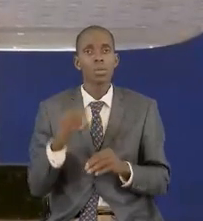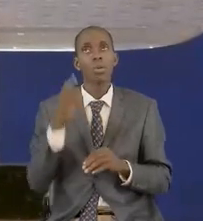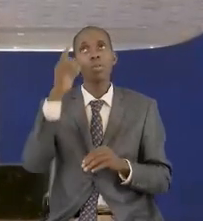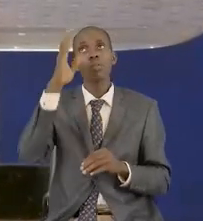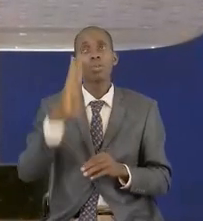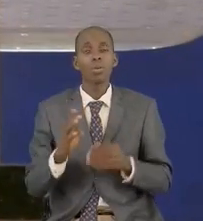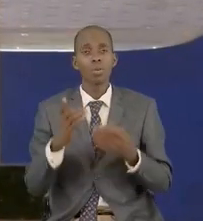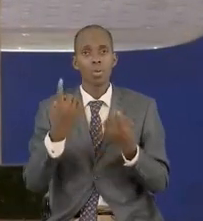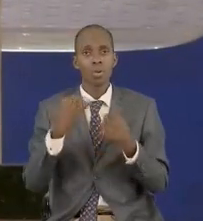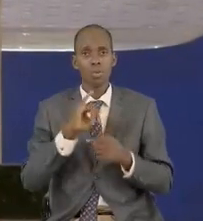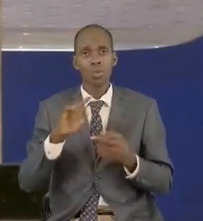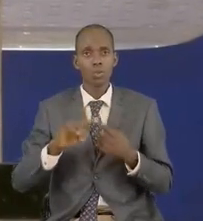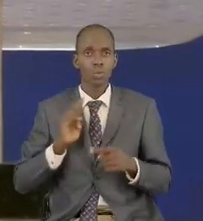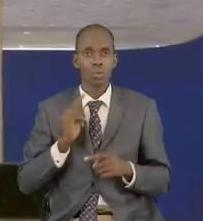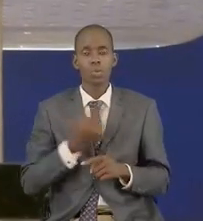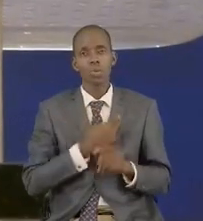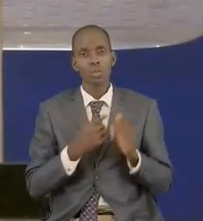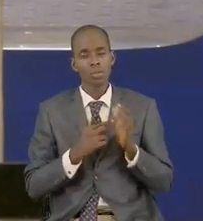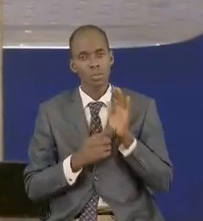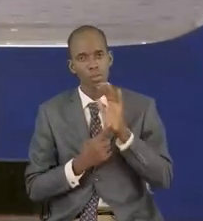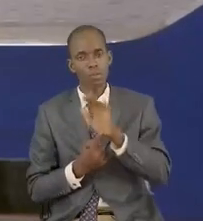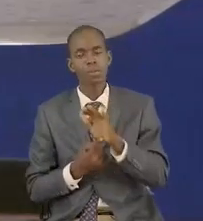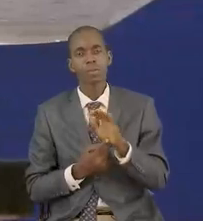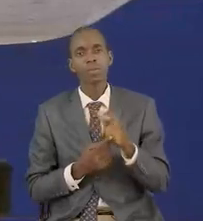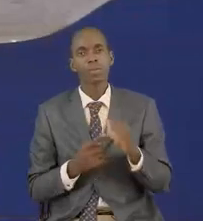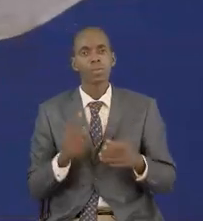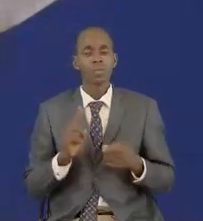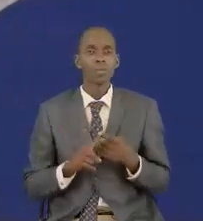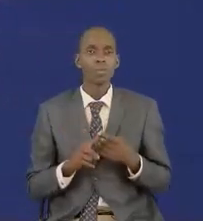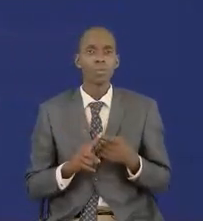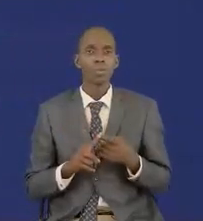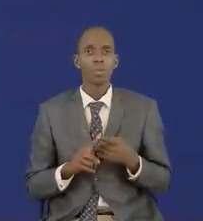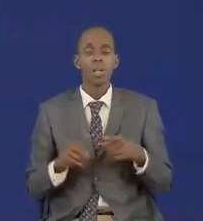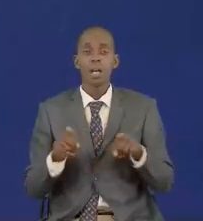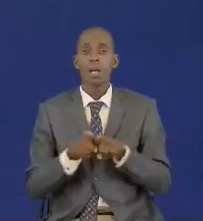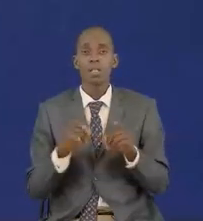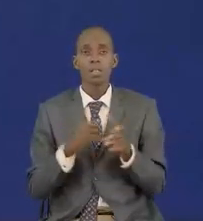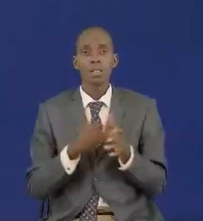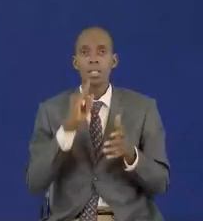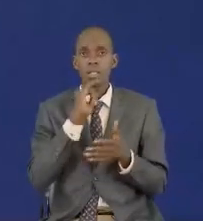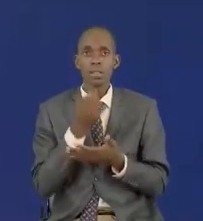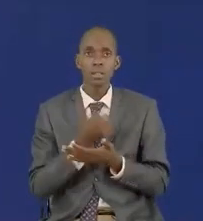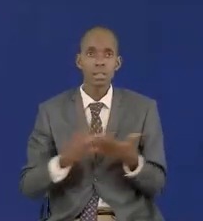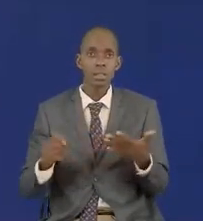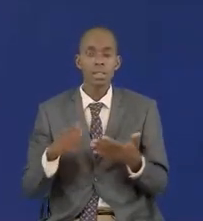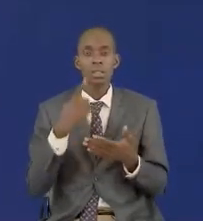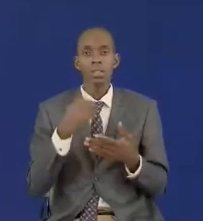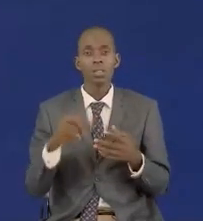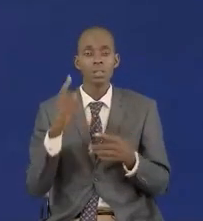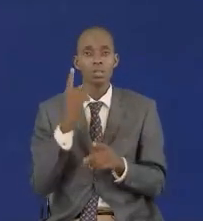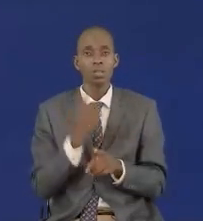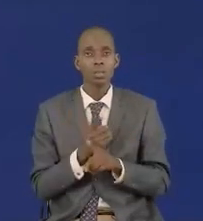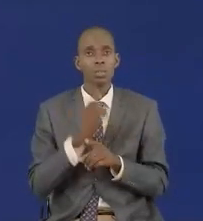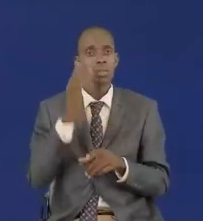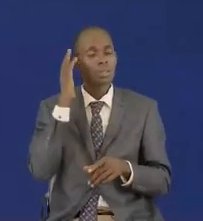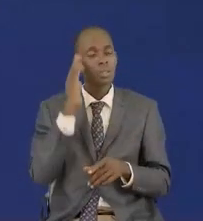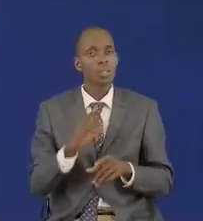nous parvenu révélé par la foi et pour la foi selon qu'il est écrit